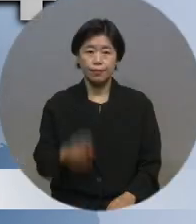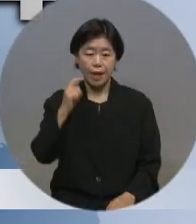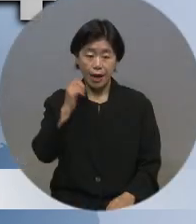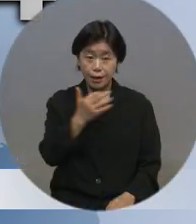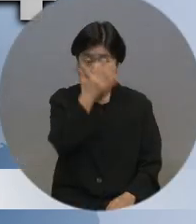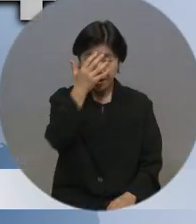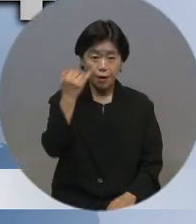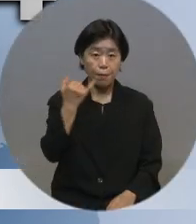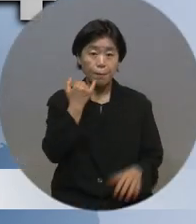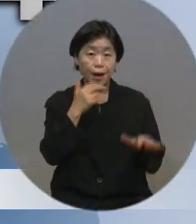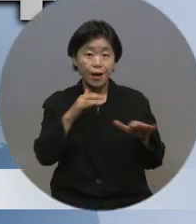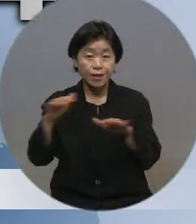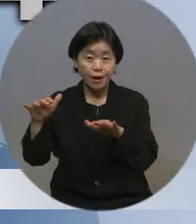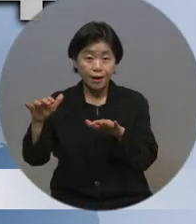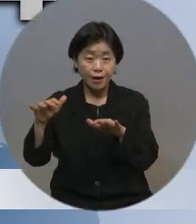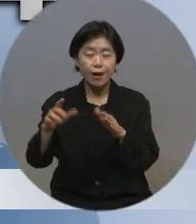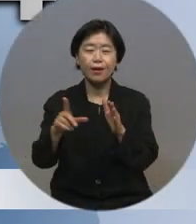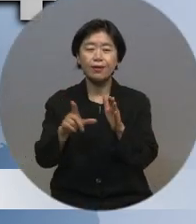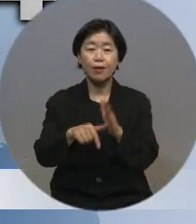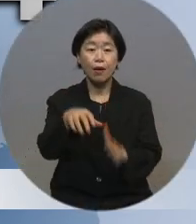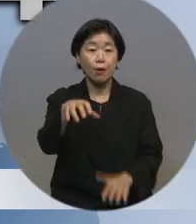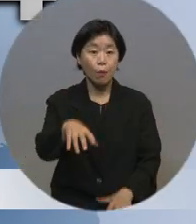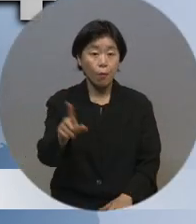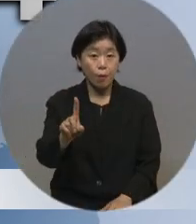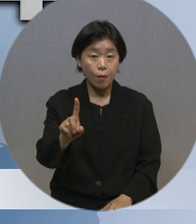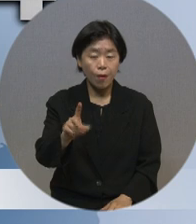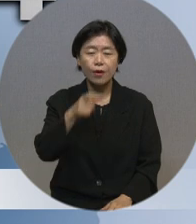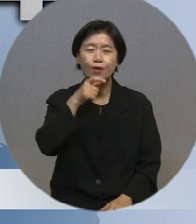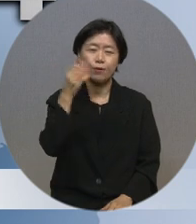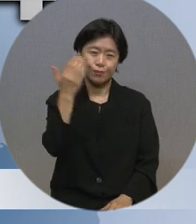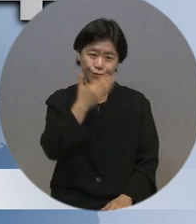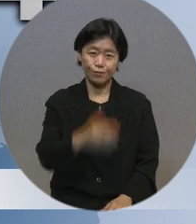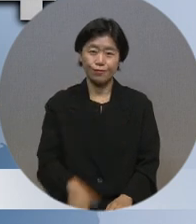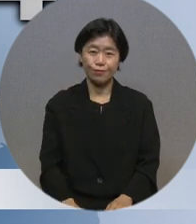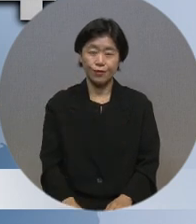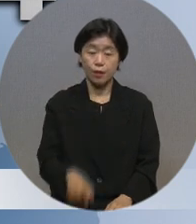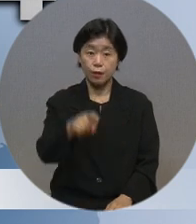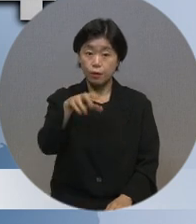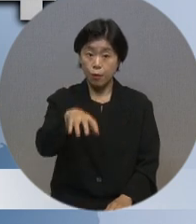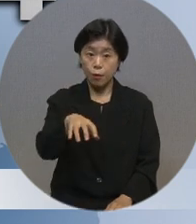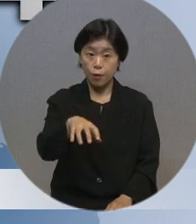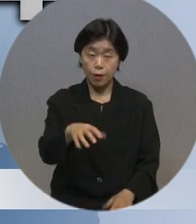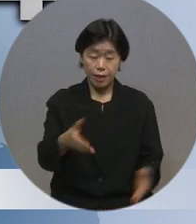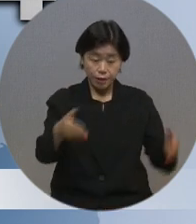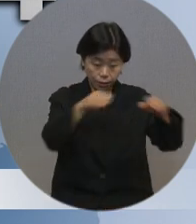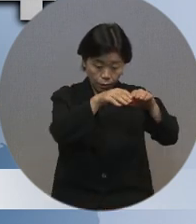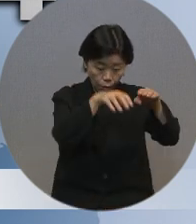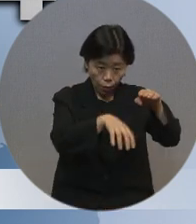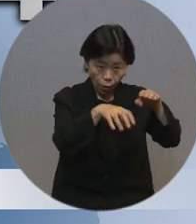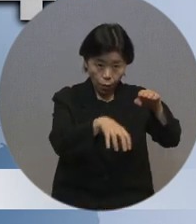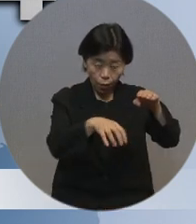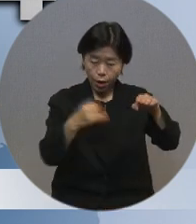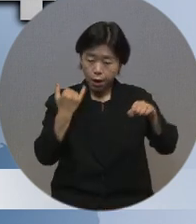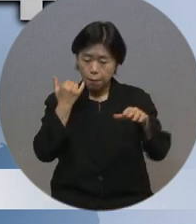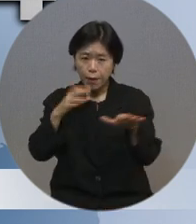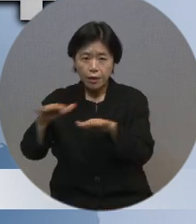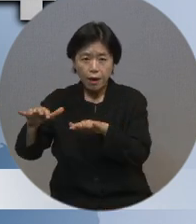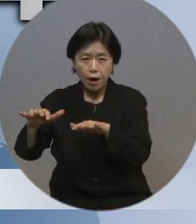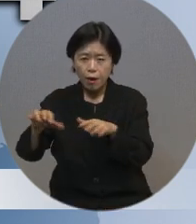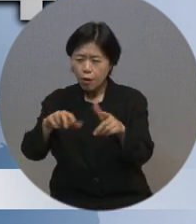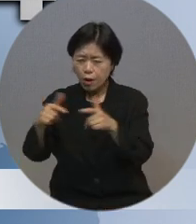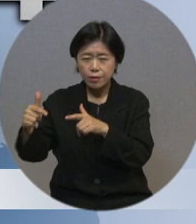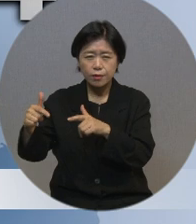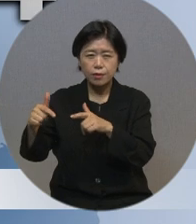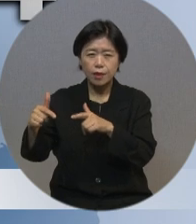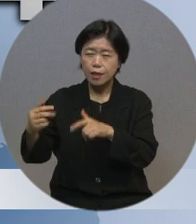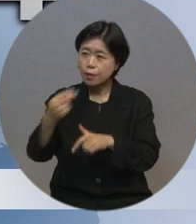아름다운 바다 하면 떠오르는 전남 여수시. 이곳에 실내에서 수중 생태계를 경험할 수 있는 새로운